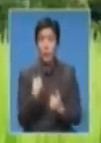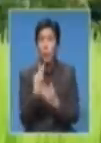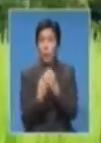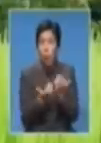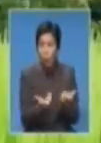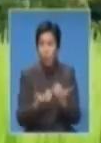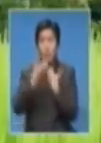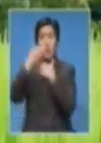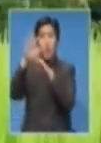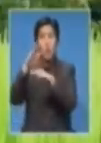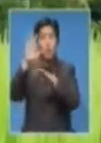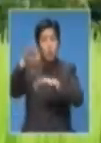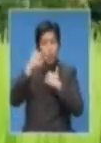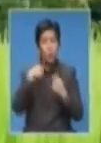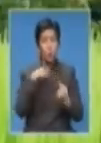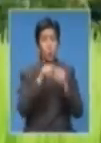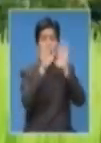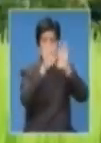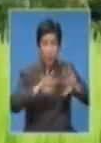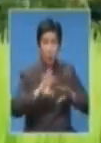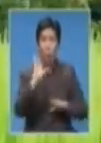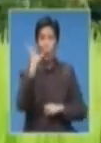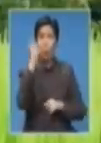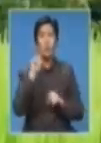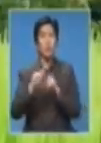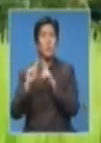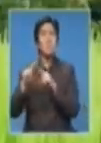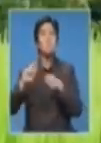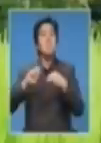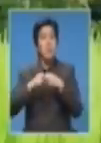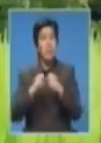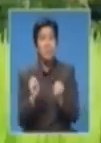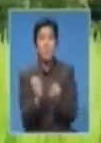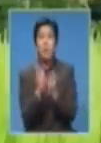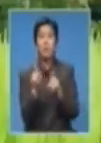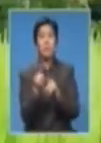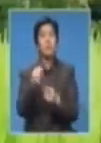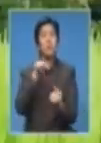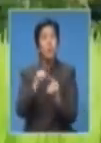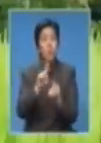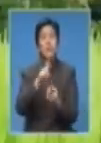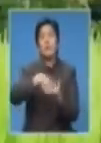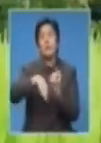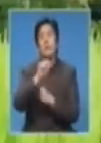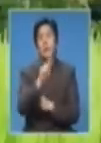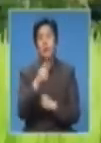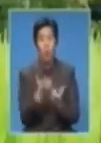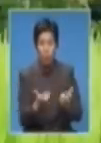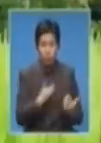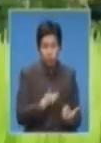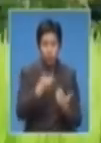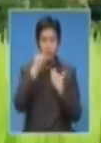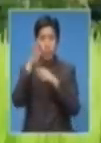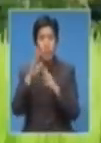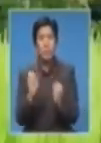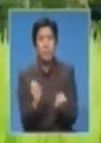ศนะทั้งในอาเซียนในประชาคมโลกต่างๆนั้นก็ยังคงประสบกับปัญหาเศรษฐกิจในประเทศของตนนะครับทำให้ภาคการส่งออกของเรานั้นได้